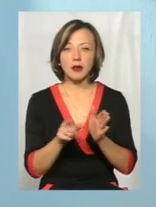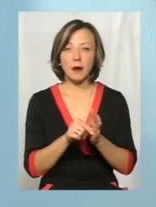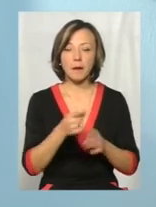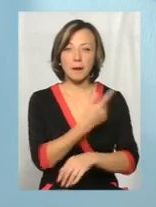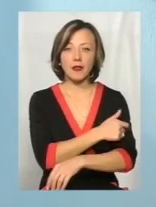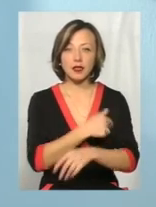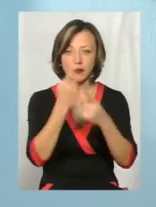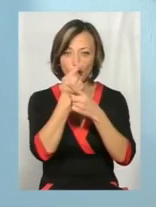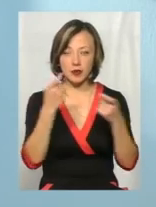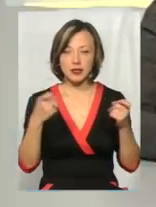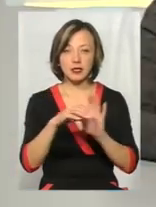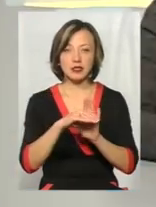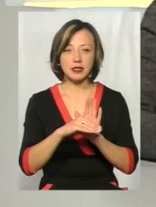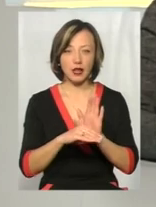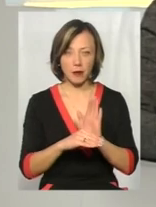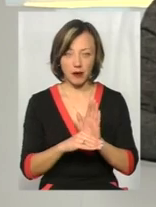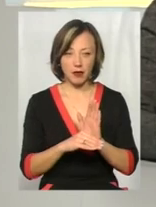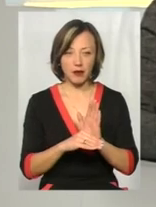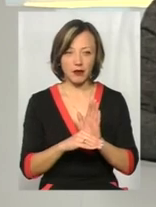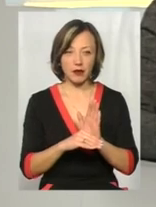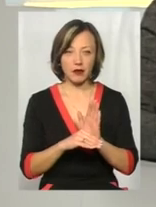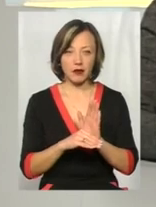медична інформаційна система.